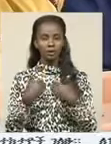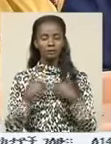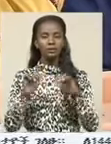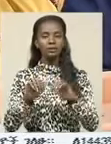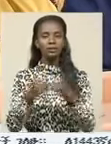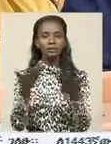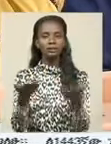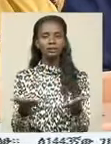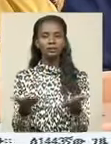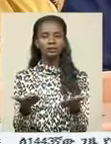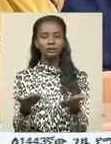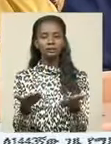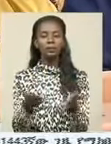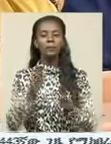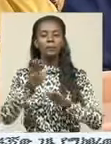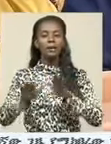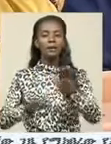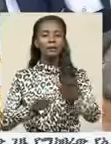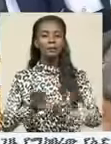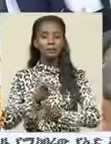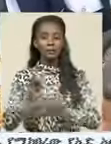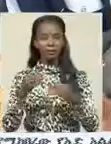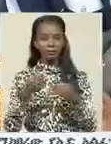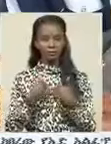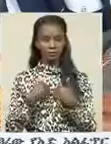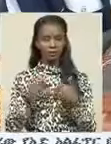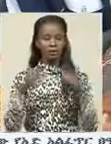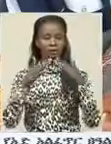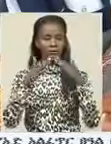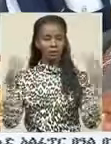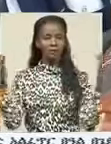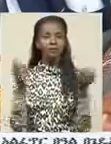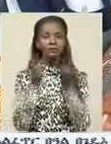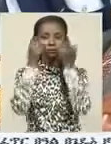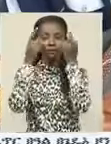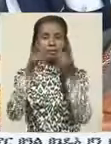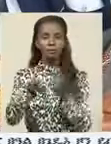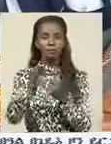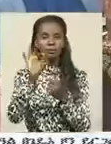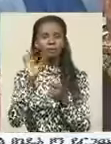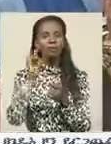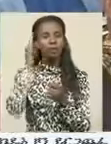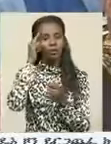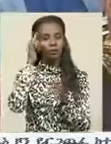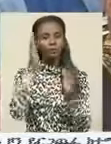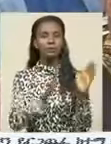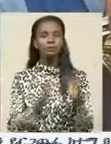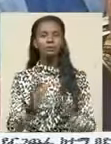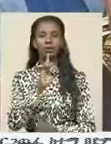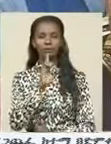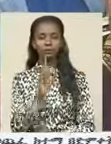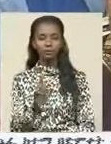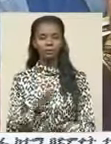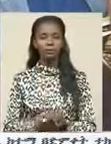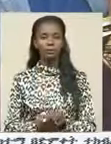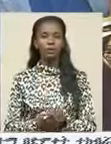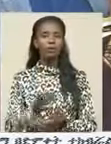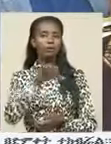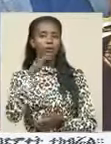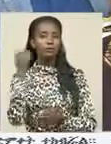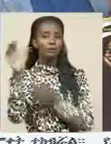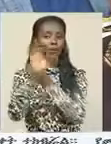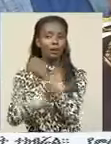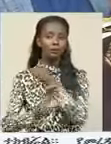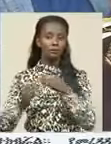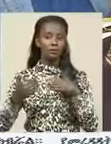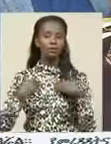እንዴት መራመድ እንዳለበት ሰፊ ግንዛቤ እንዲያገኝ ታስቦ የተዘጋጀ ነው። በሌሎች ሀገሮች